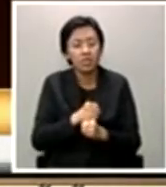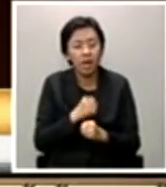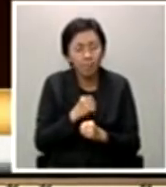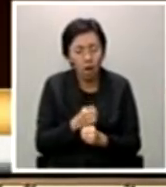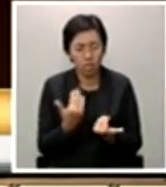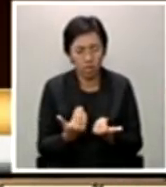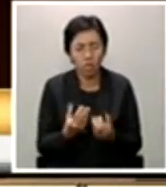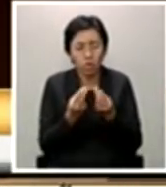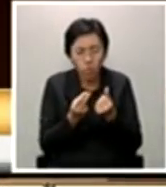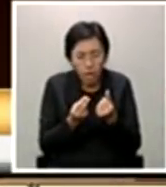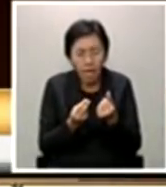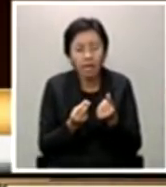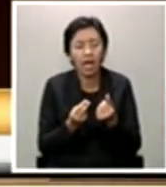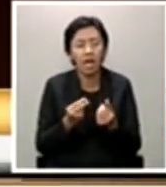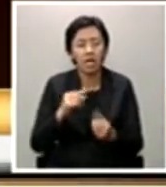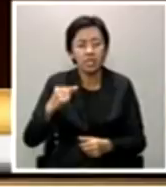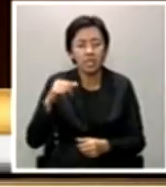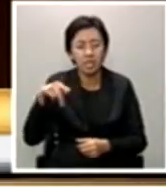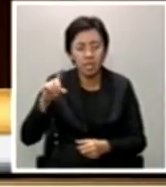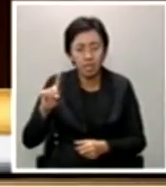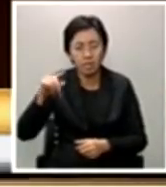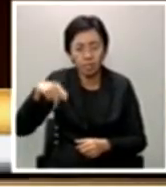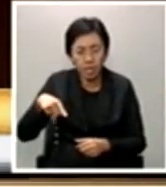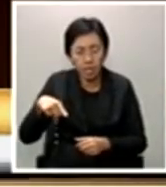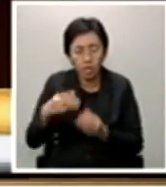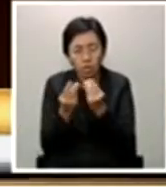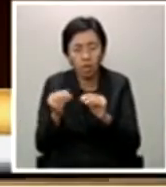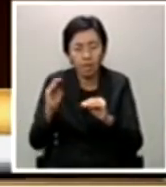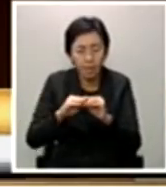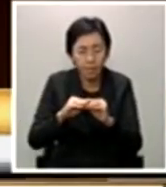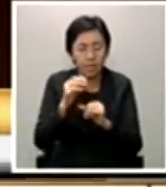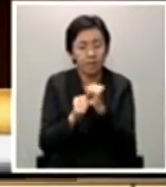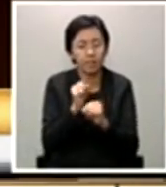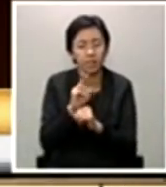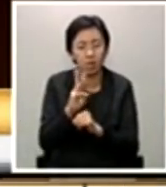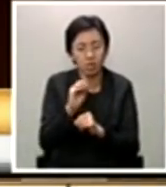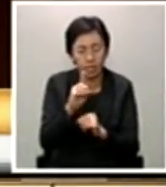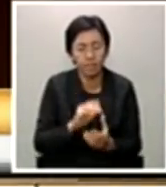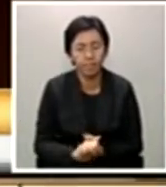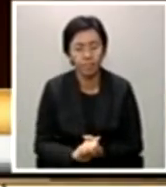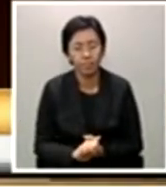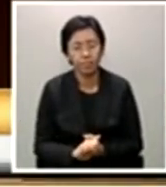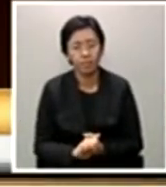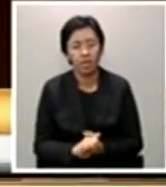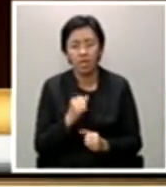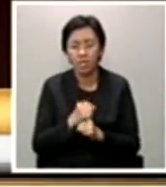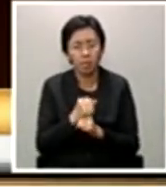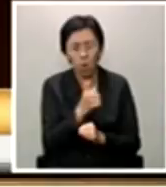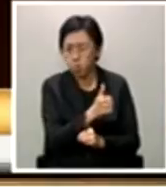ตัว GDP ก็โตก่อนถึงปี61 Macro Economic Indicator ดีทุก